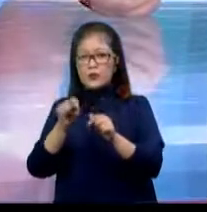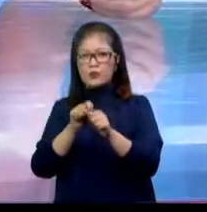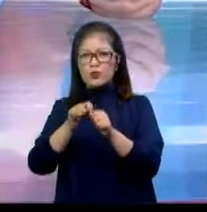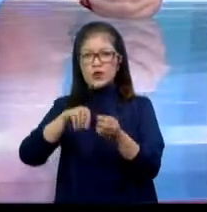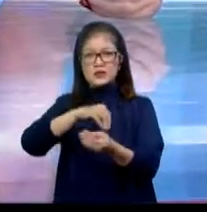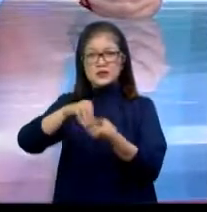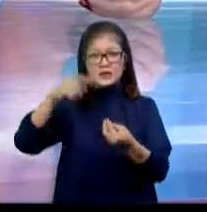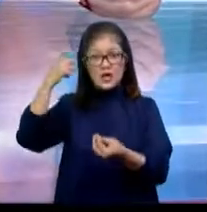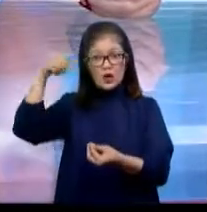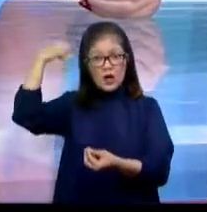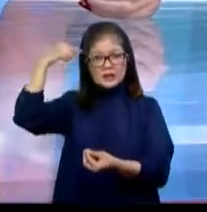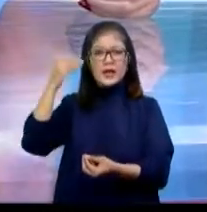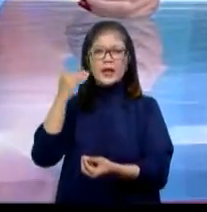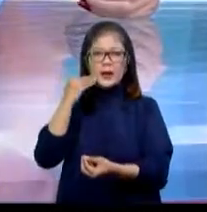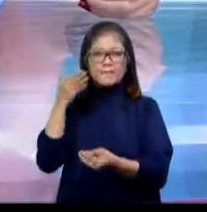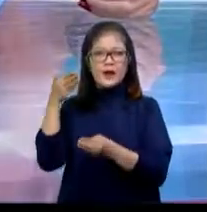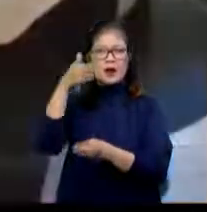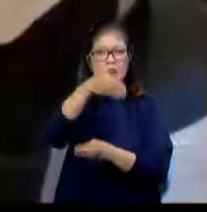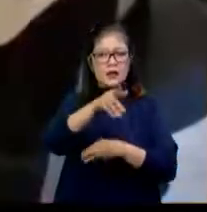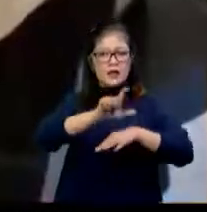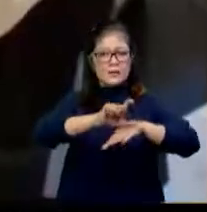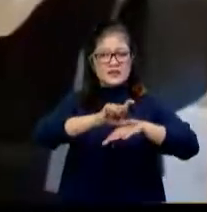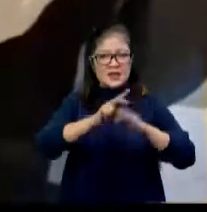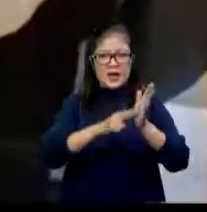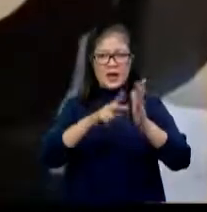beribadah ke Masjid Nabawi.